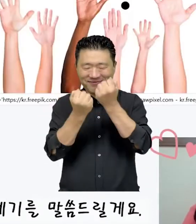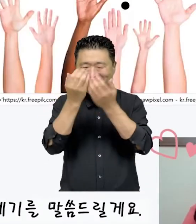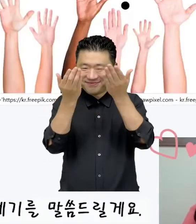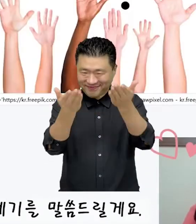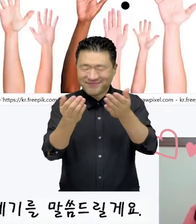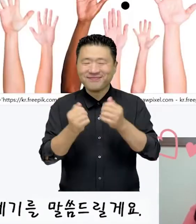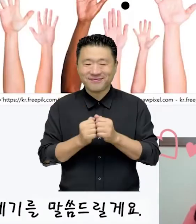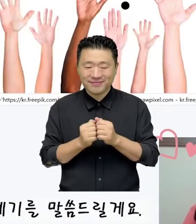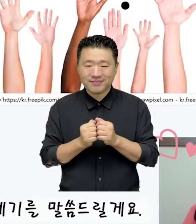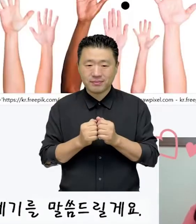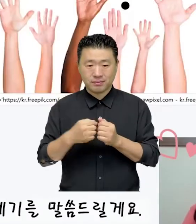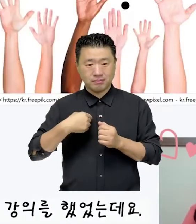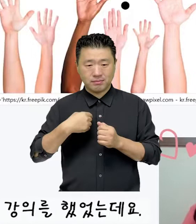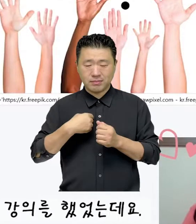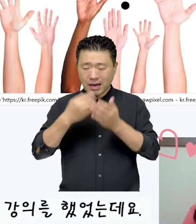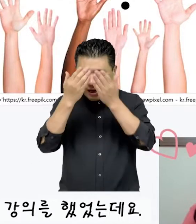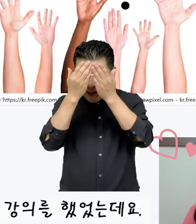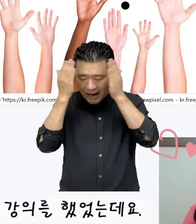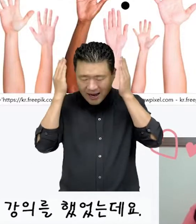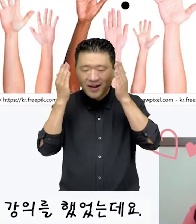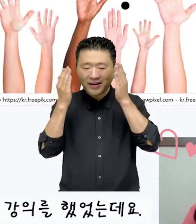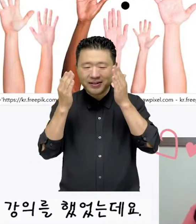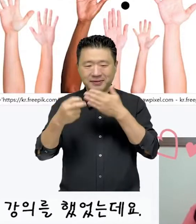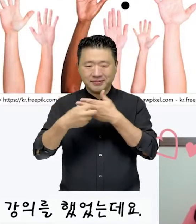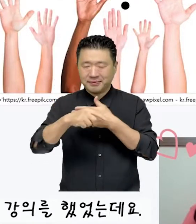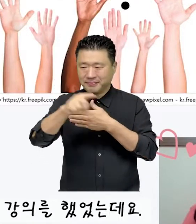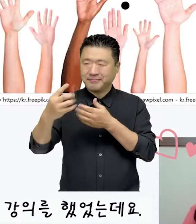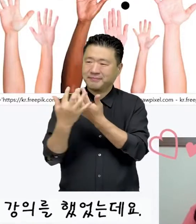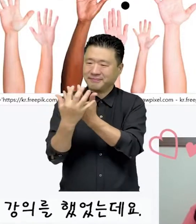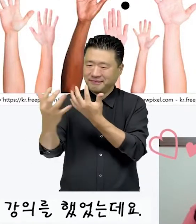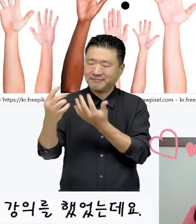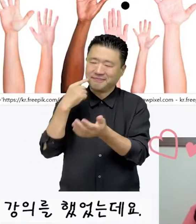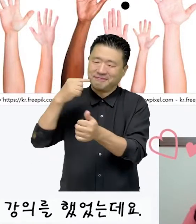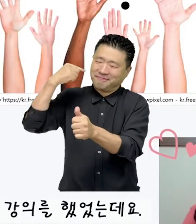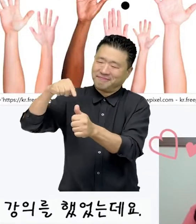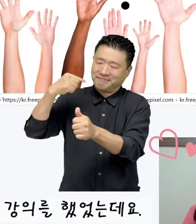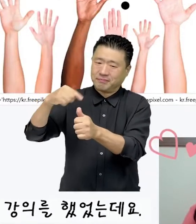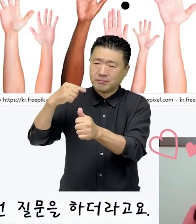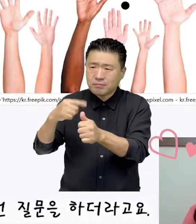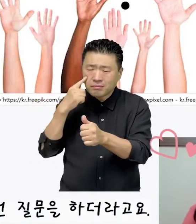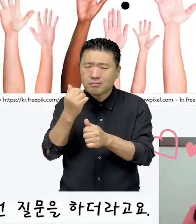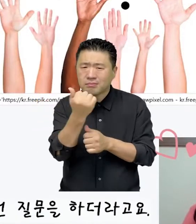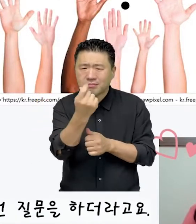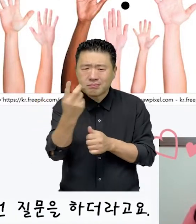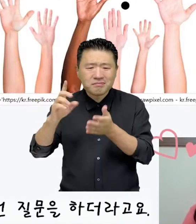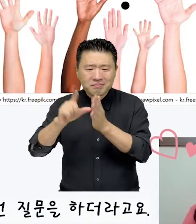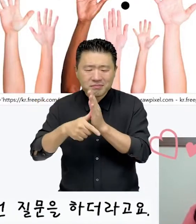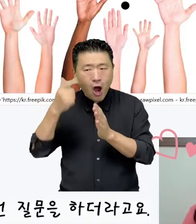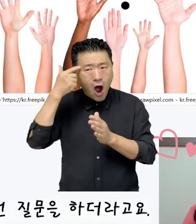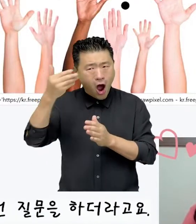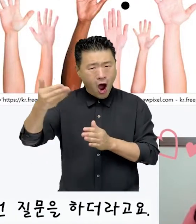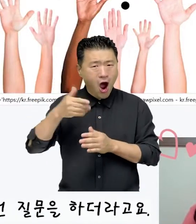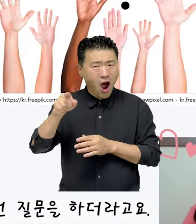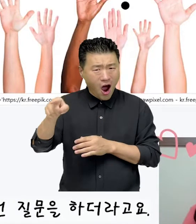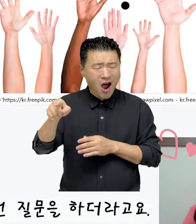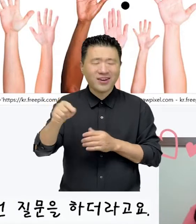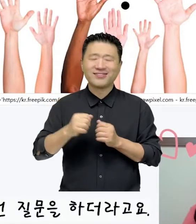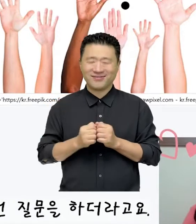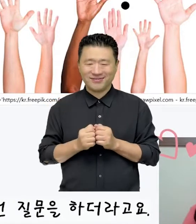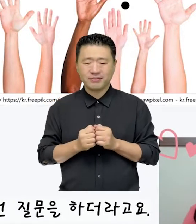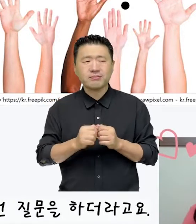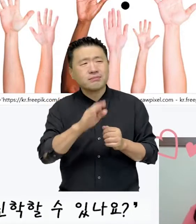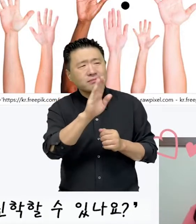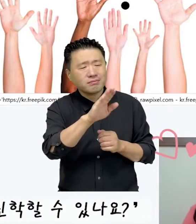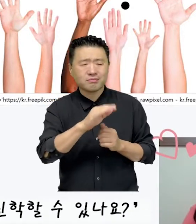계기를 말씀드릴게요. 저는 간호사를 대상으로 강의를 했었는데요. 그때 몇몇 학생이 이런 질문을